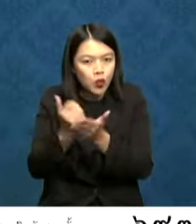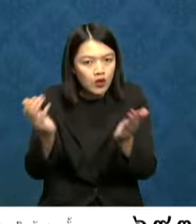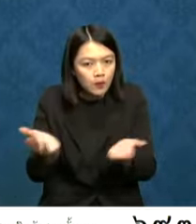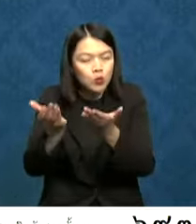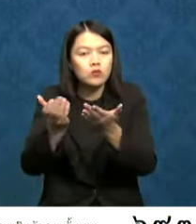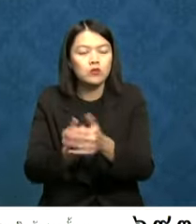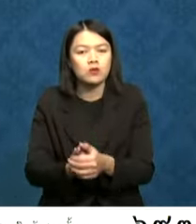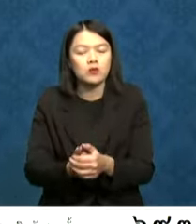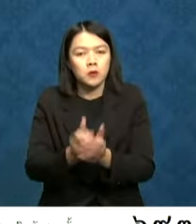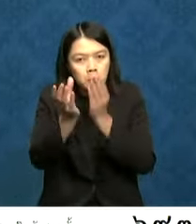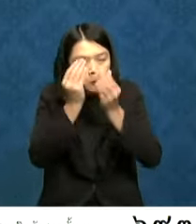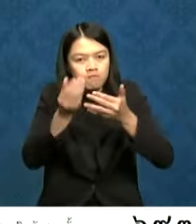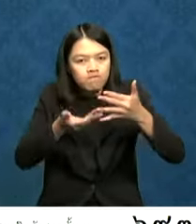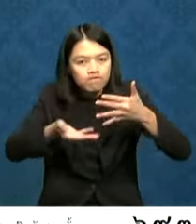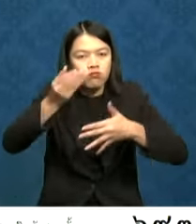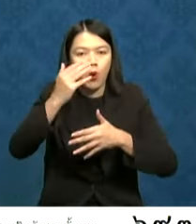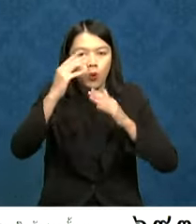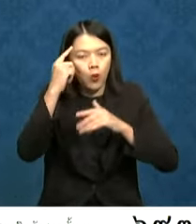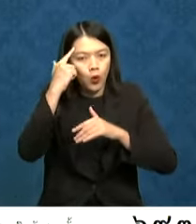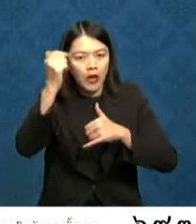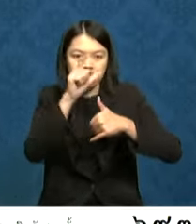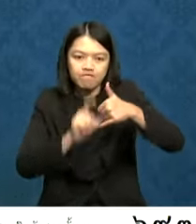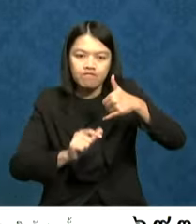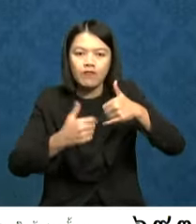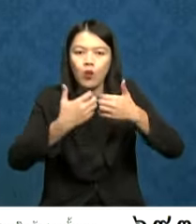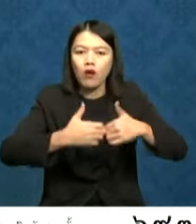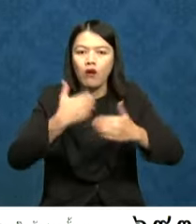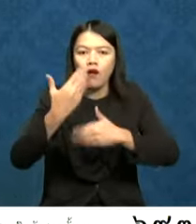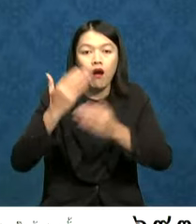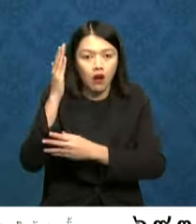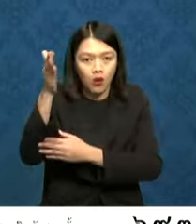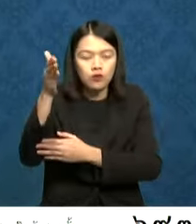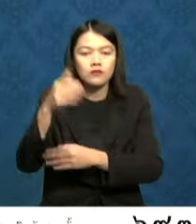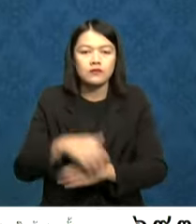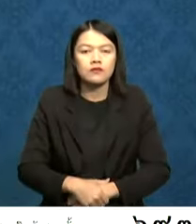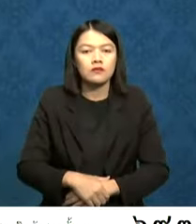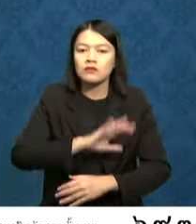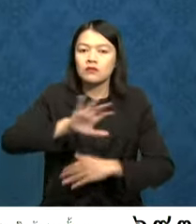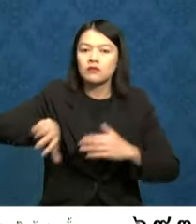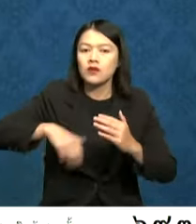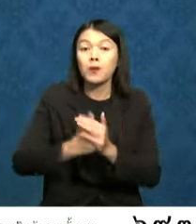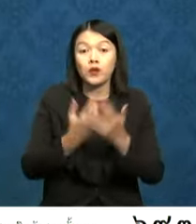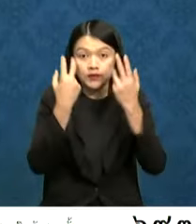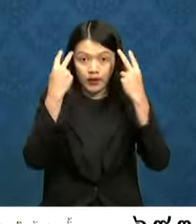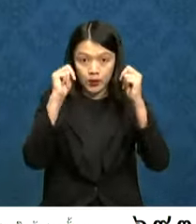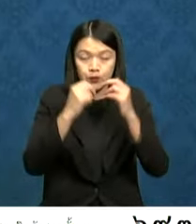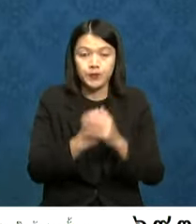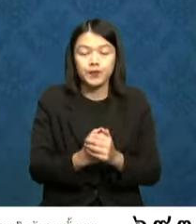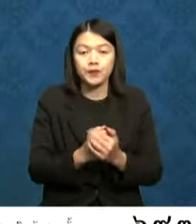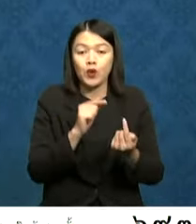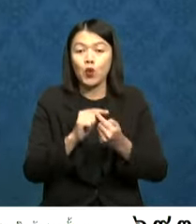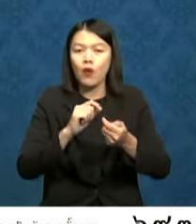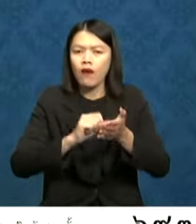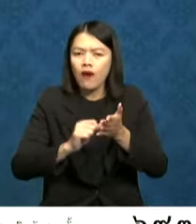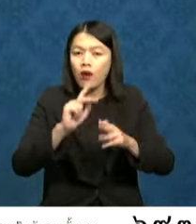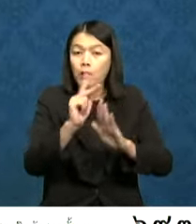ระดับ illอิลทักษะคนไทยให้รองรับกับอุตสาหกรรมแห่งอนาคตทั้งหมดนี้ครับท่านนายกครับไม่ว่าจะเป็นเรื่องการแก้